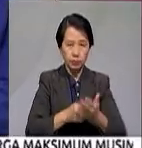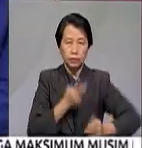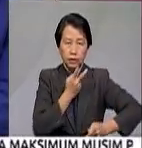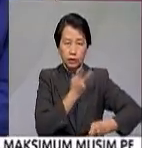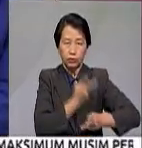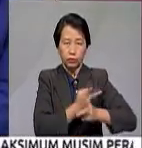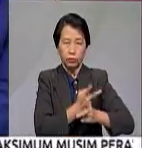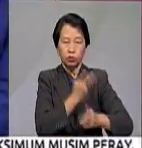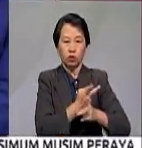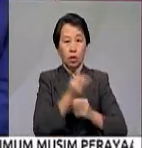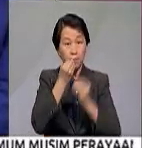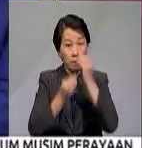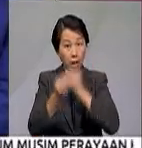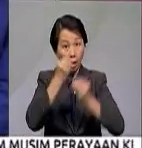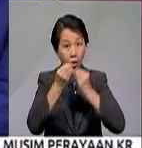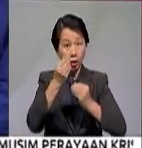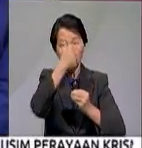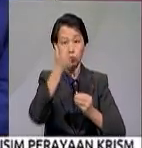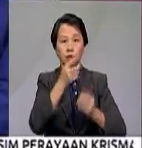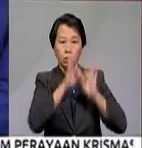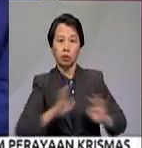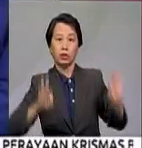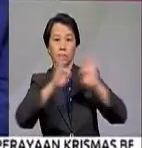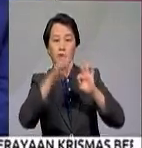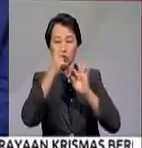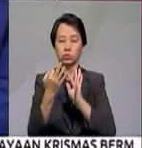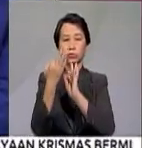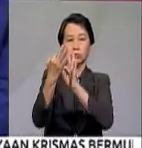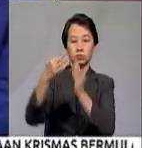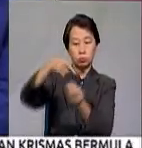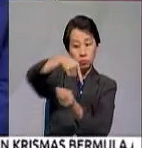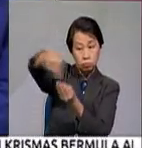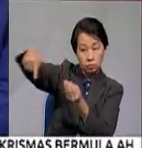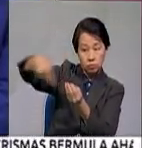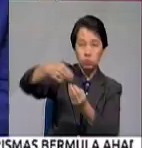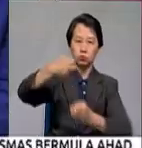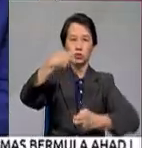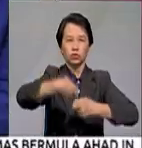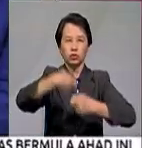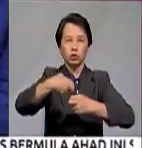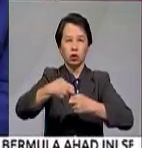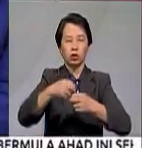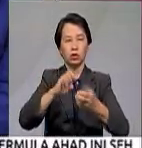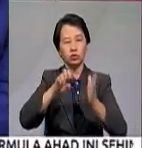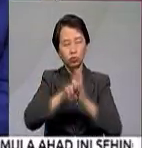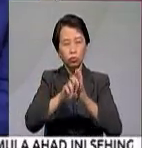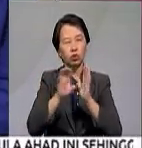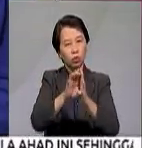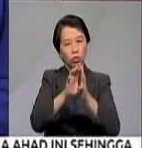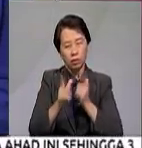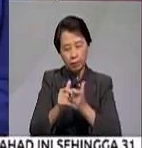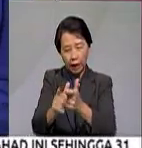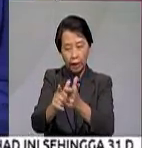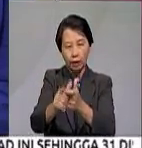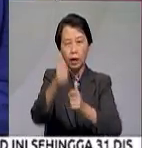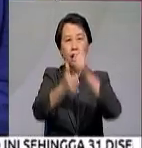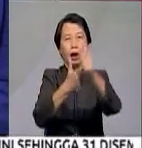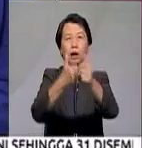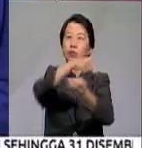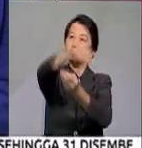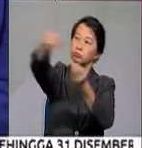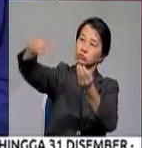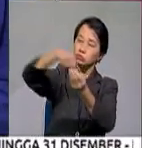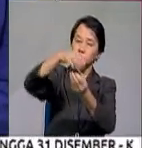penyimpanan stok makanan, kerana ini penting bagi menghadapi situasi yang sukar seperti isu pelarian alam sekitar serta